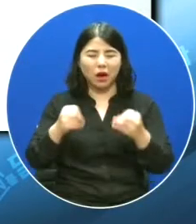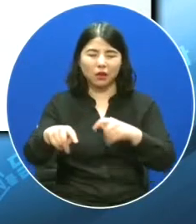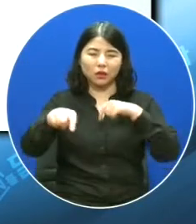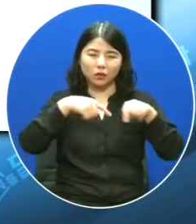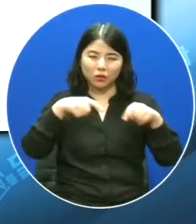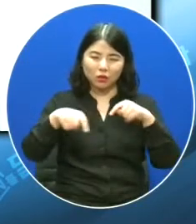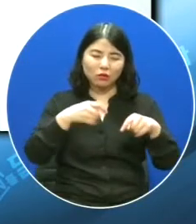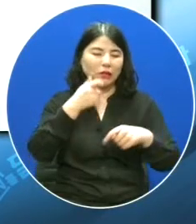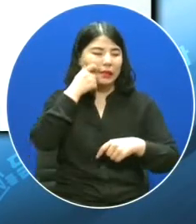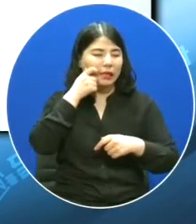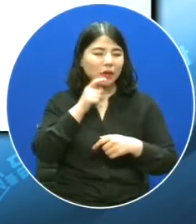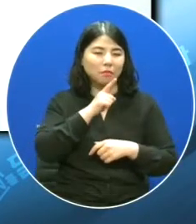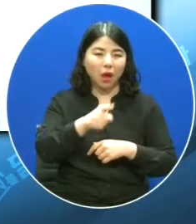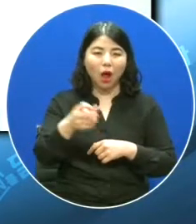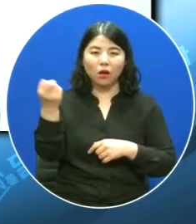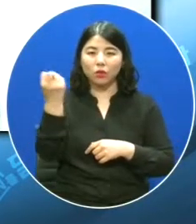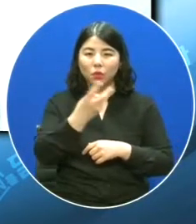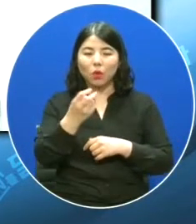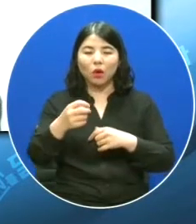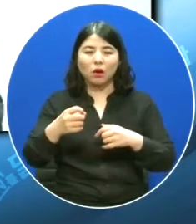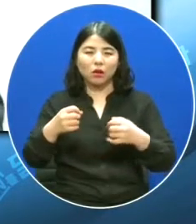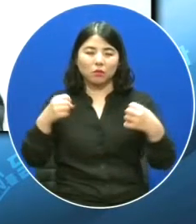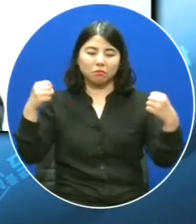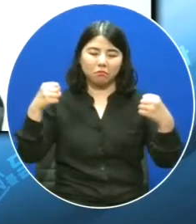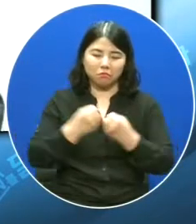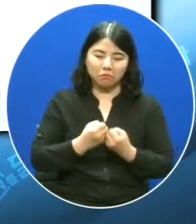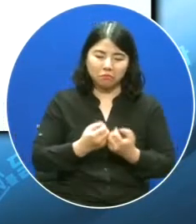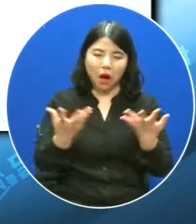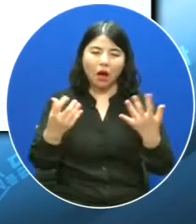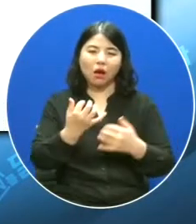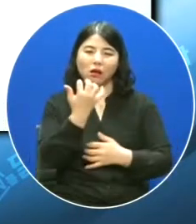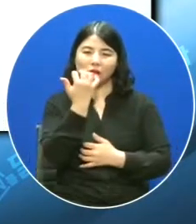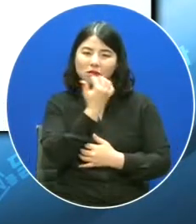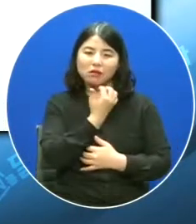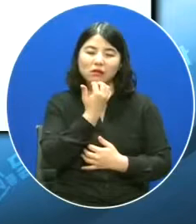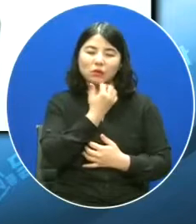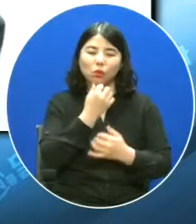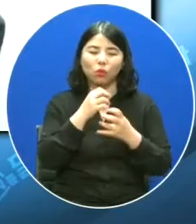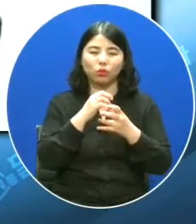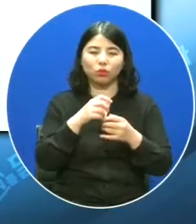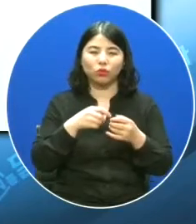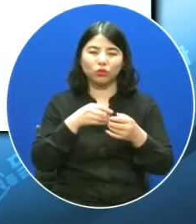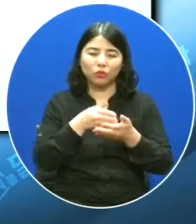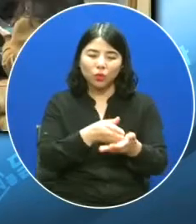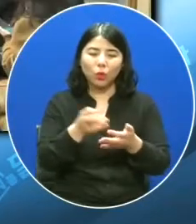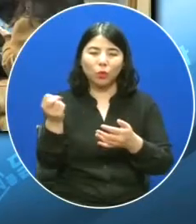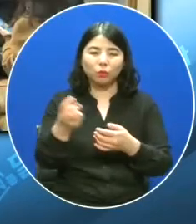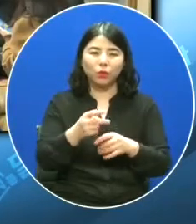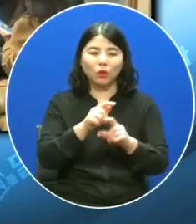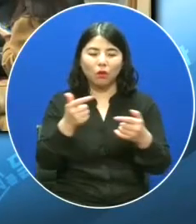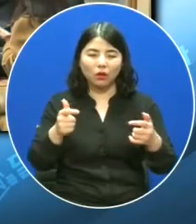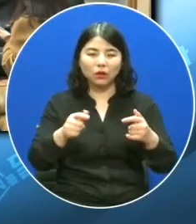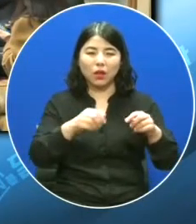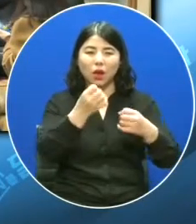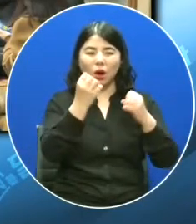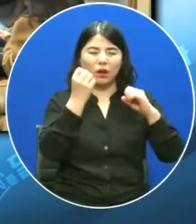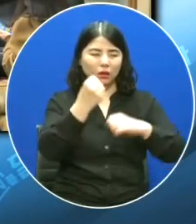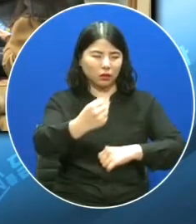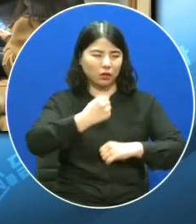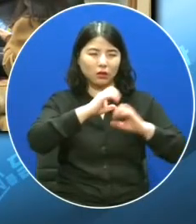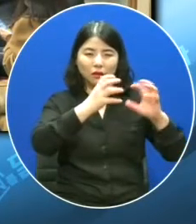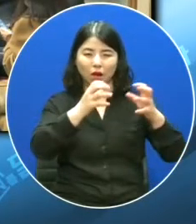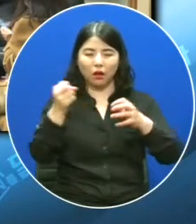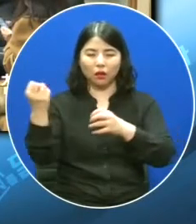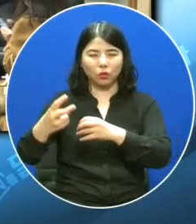수많은 정치 포퓰리즘이 등장하고 테러리즘과 인종주의, 파시즘이 부상하며 기존의 강대국과 새로운 강대국